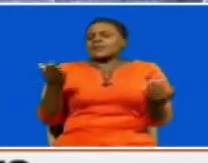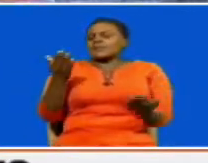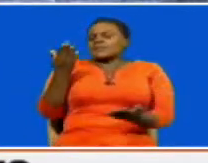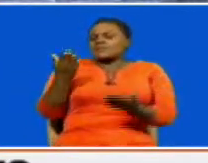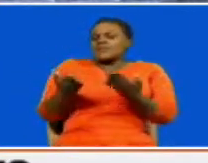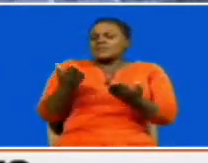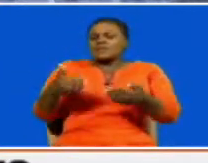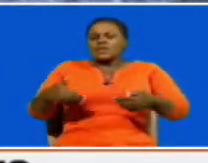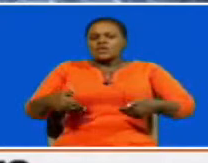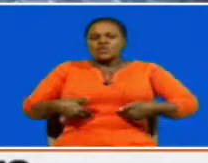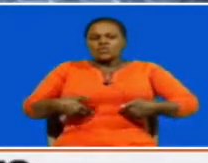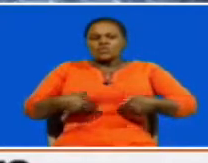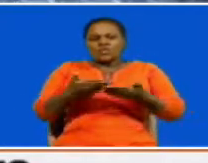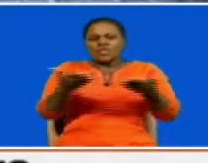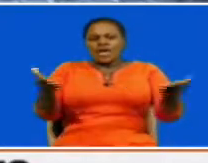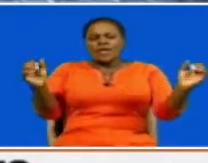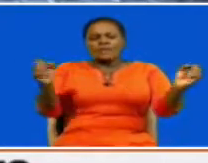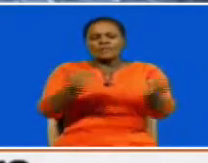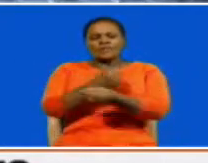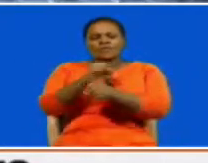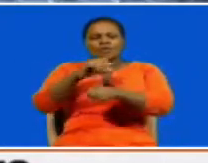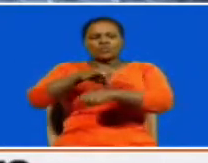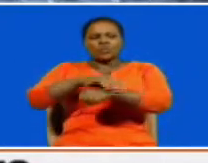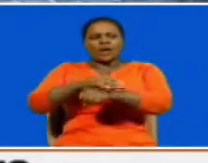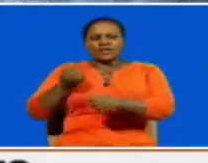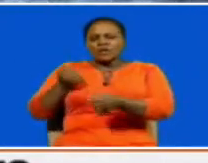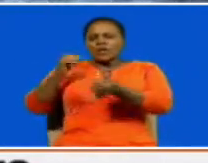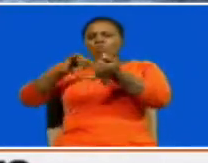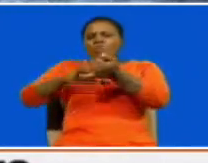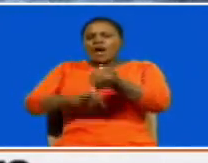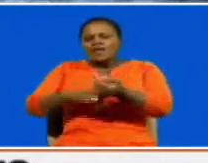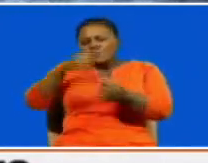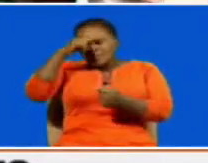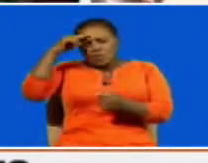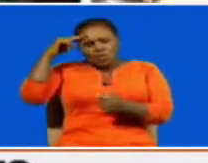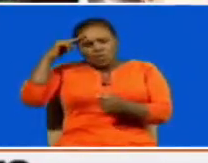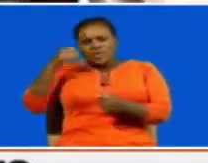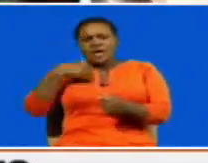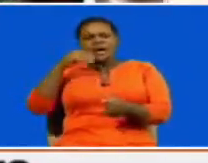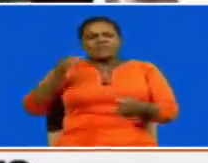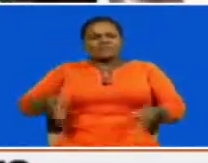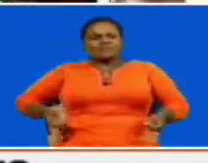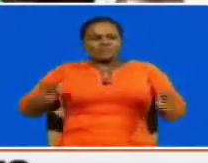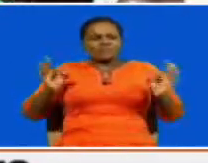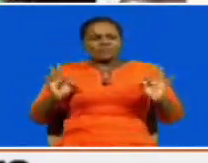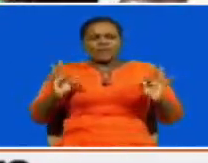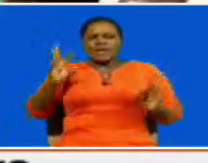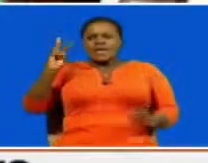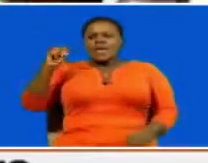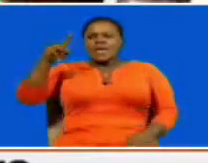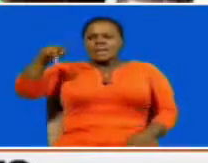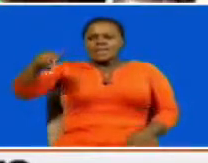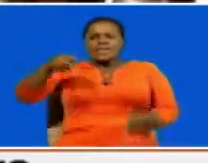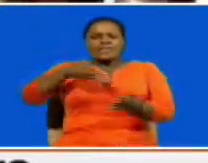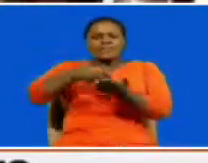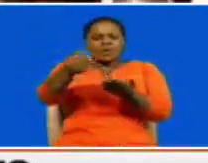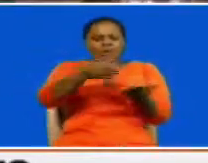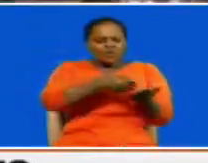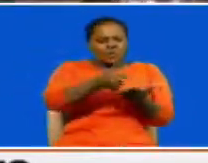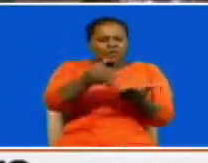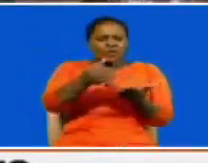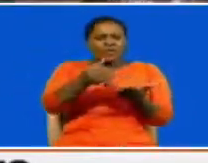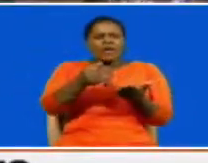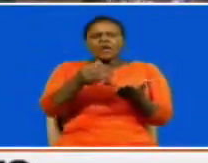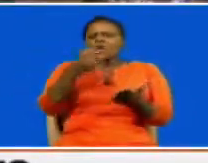Pengine vijana wetu hata hawawezi pata bibi sababu hawana chochote. Wananunua wabunge wa Azimio.